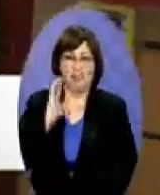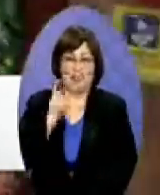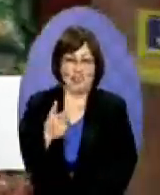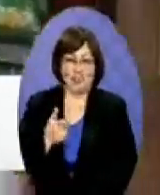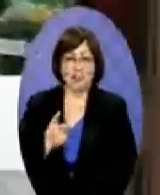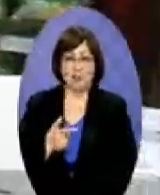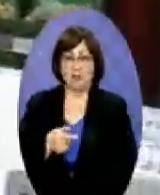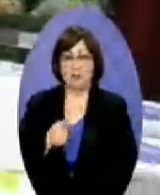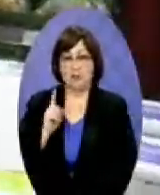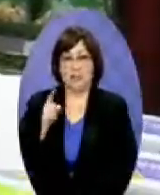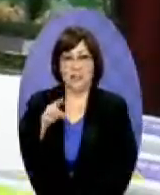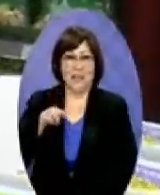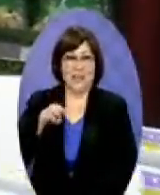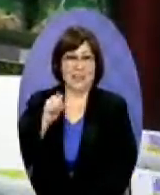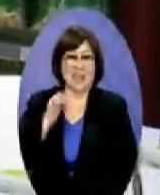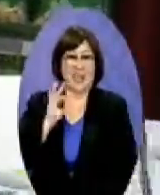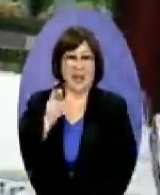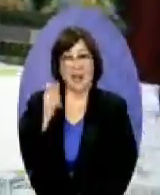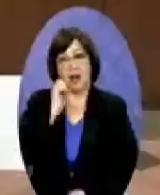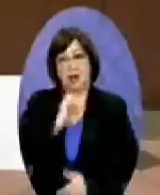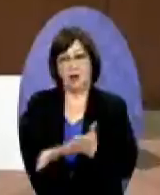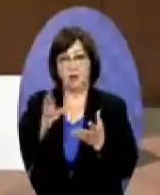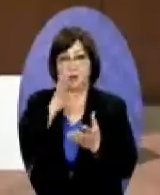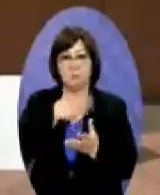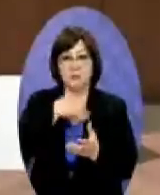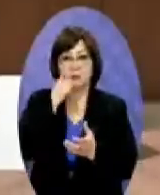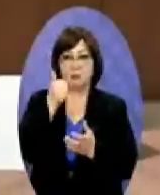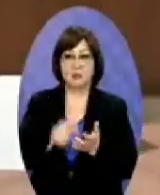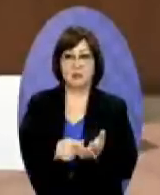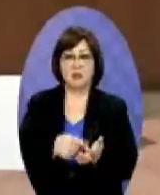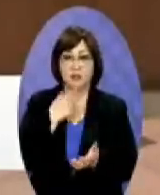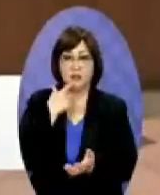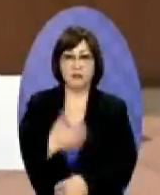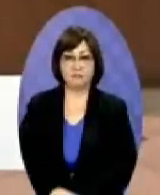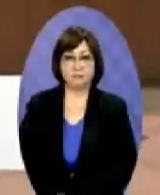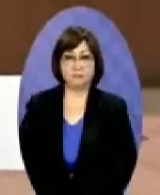хэрэглэн эрүүл мэндэ хамгаалахыг судлаачид сануулж байна.